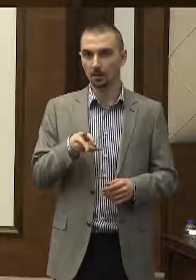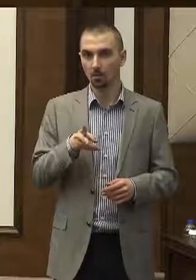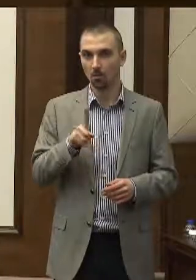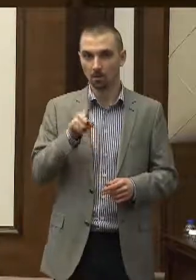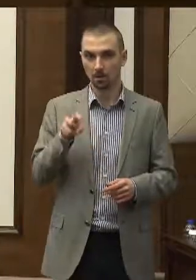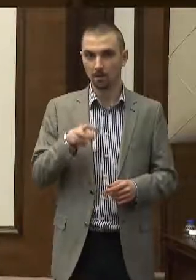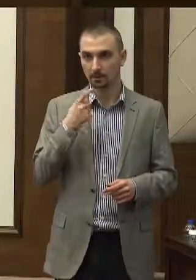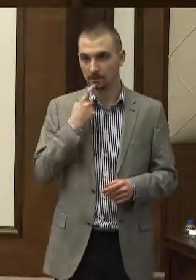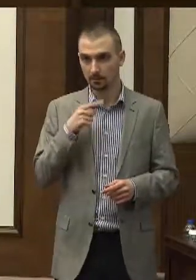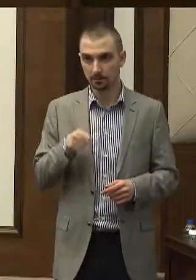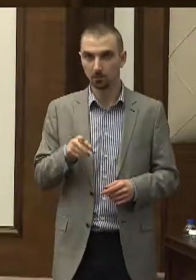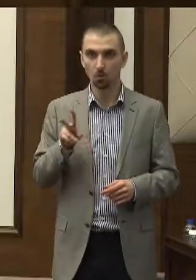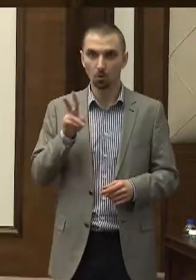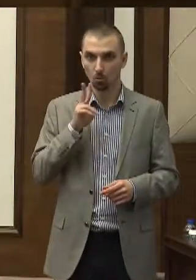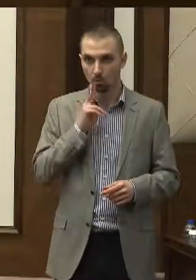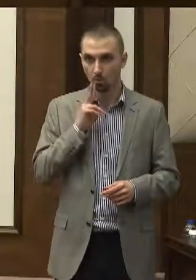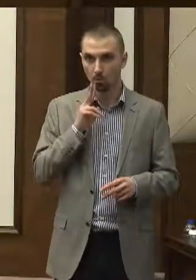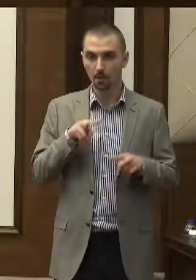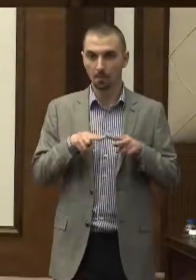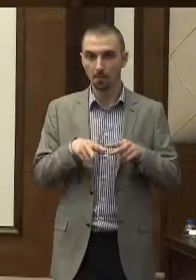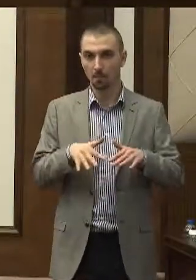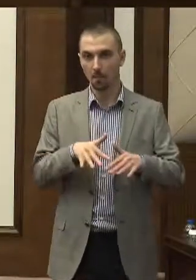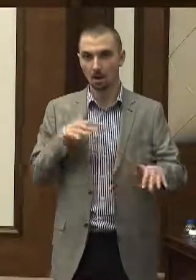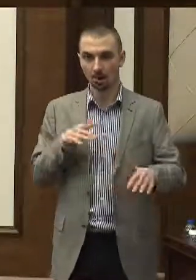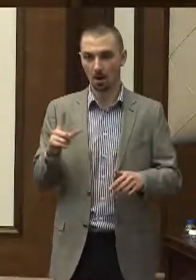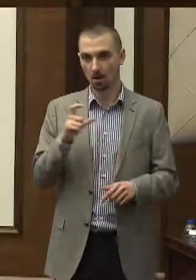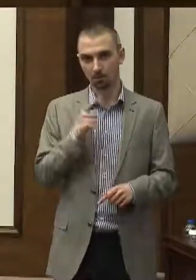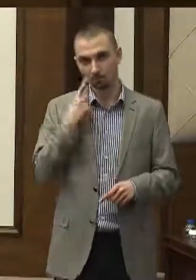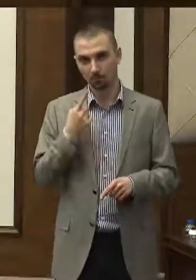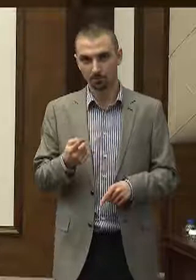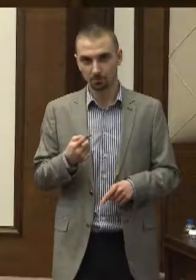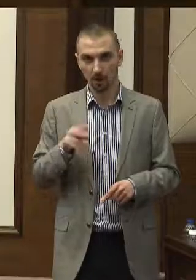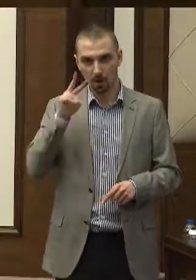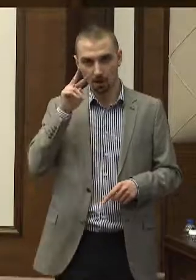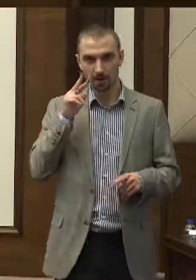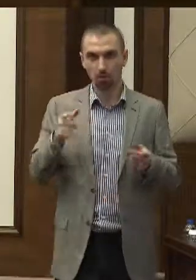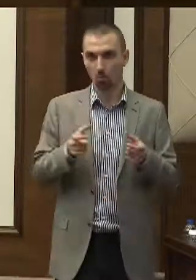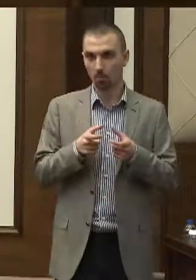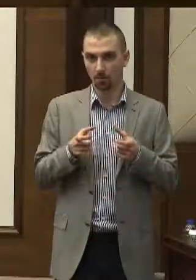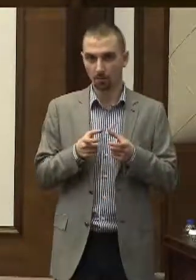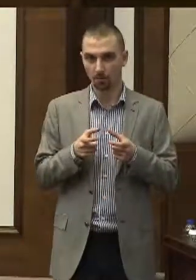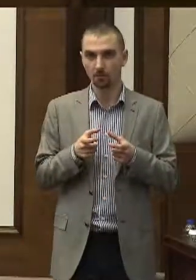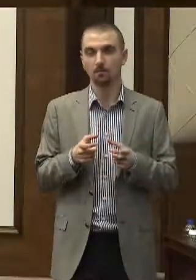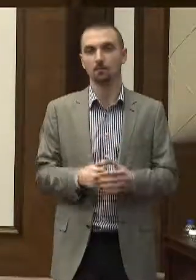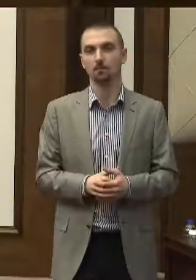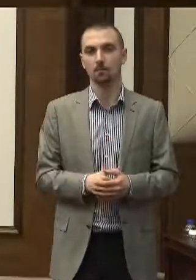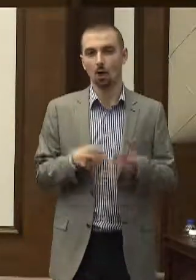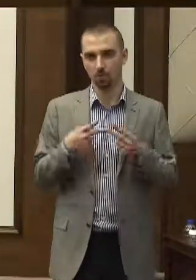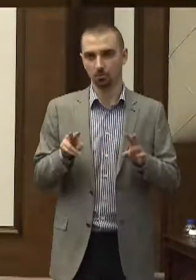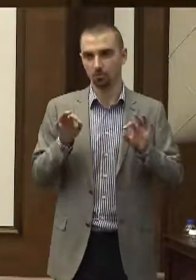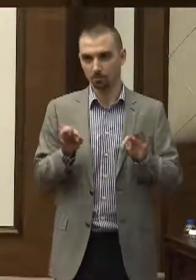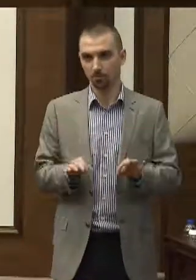2018 yılının son meclis ayı olan Aralık meclis toplantımızı